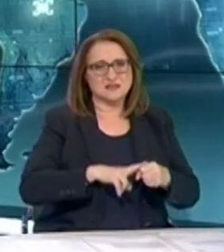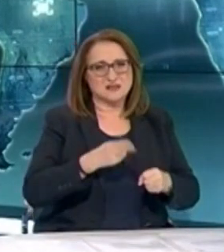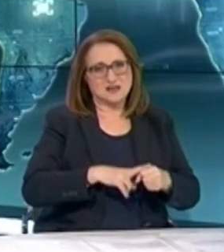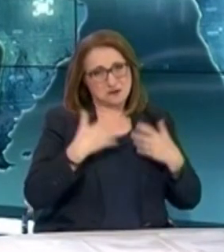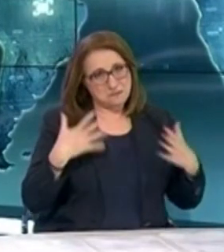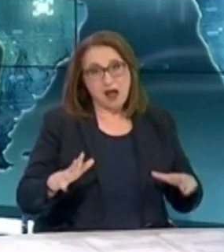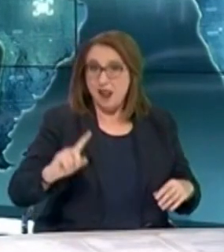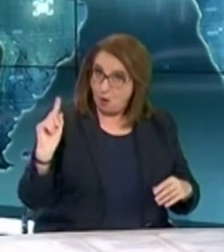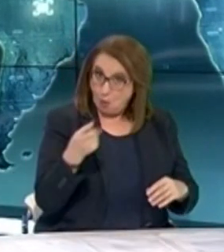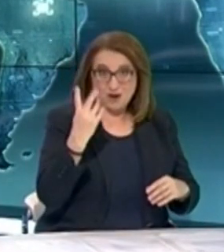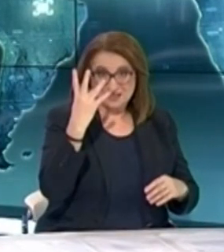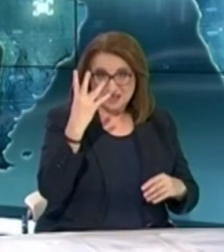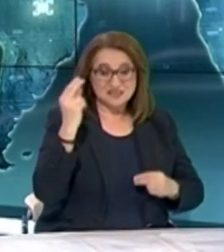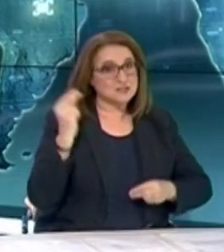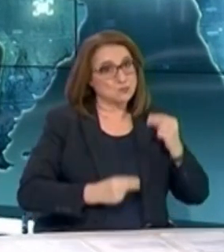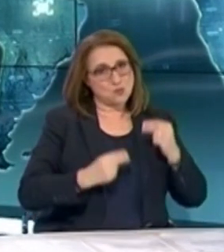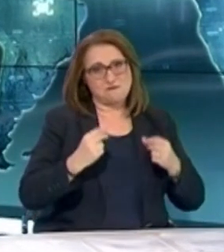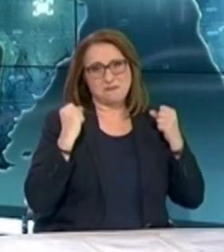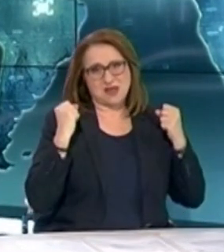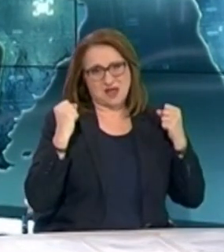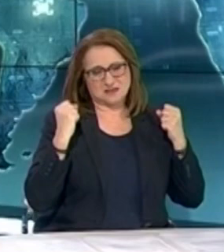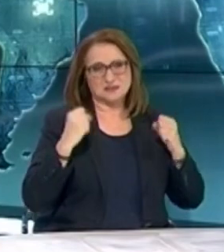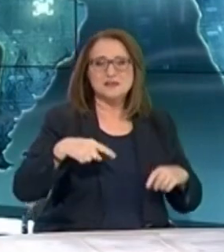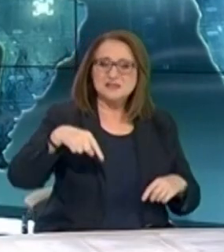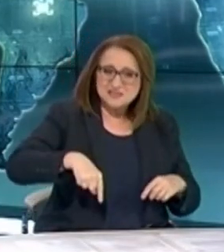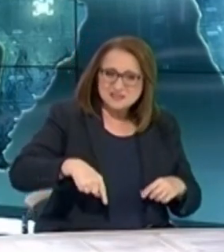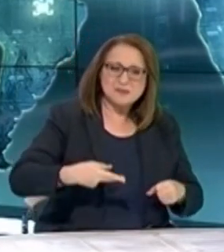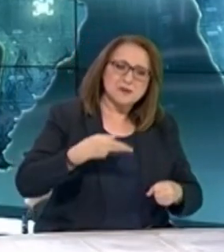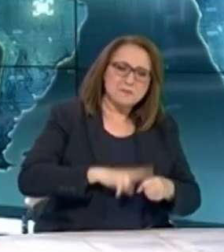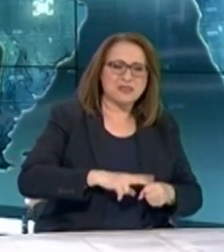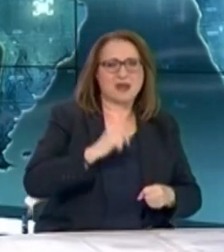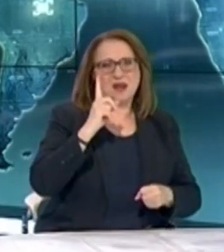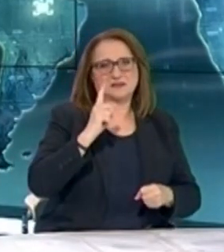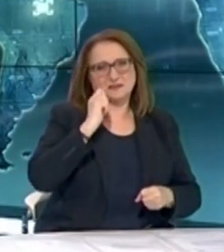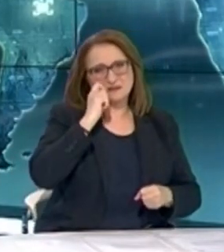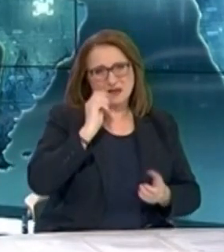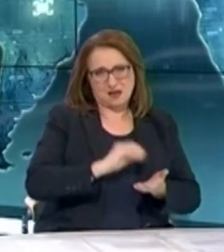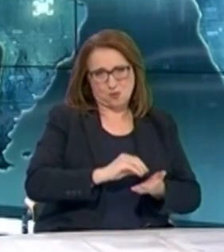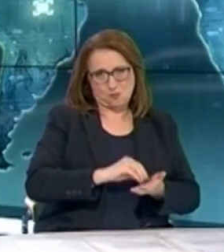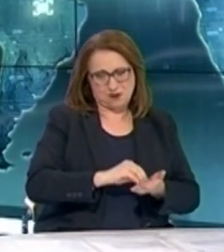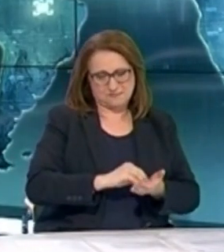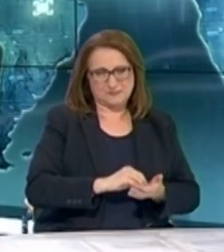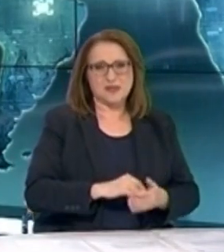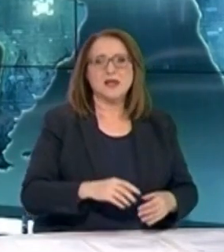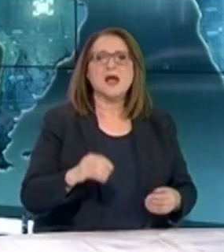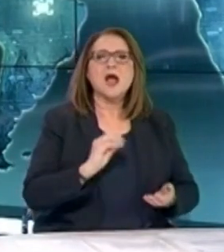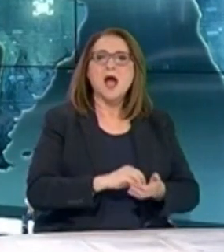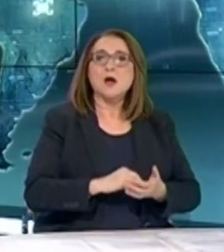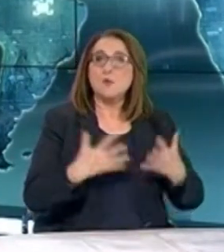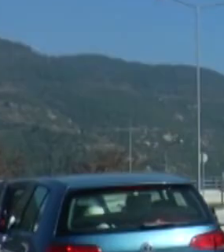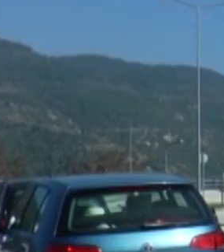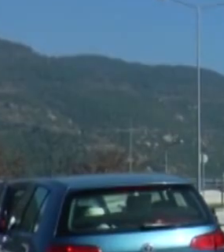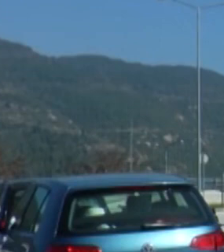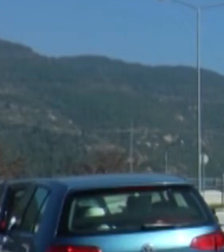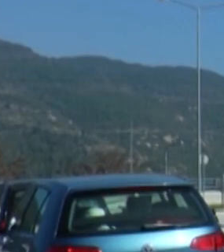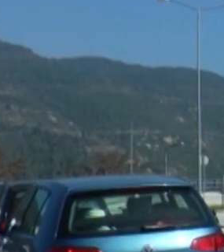υποκείμενα προβλήματα υγείας, ο τελευταίος συμπολίτης μας σήμερα. Τέλος, 10 συμπολίτες μας έχουν ήδη πάρει εξιτήριο